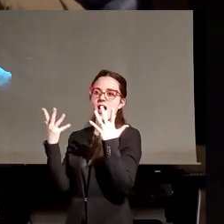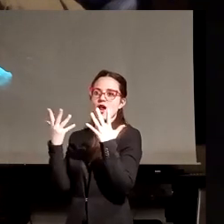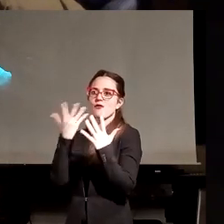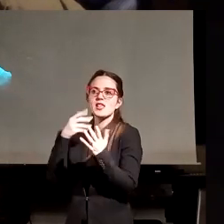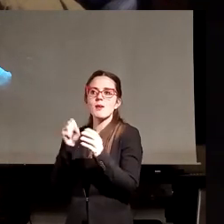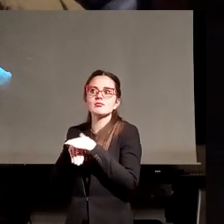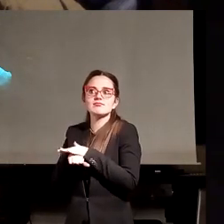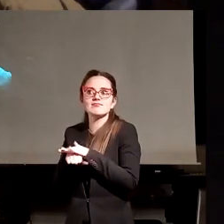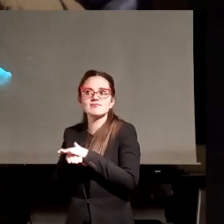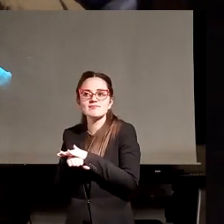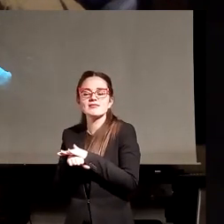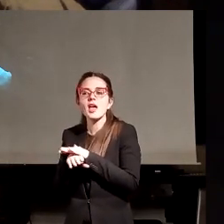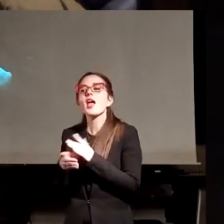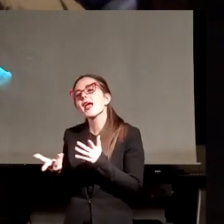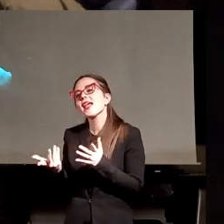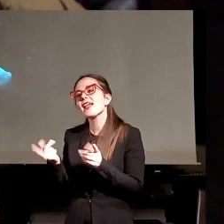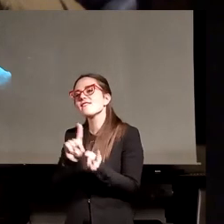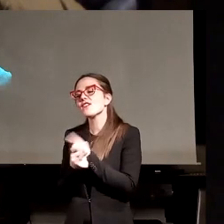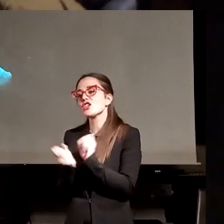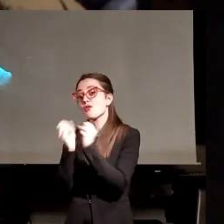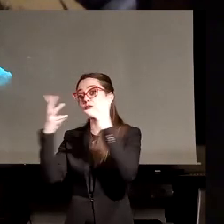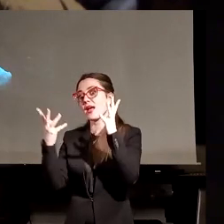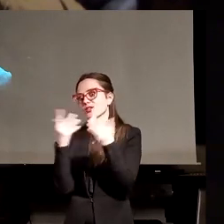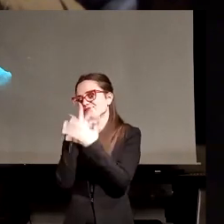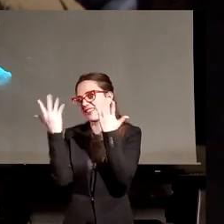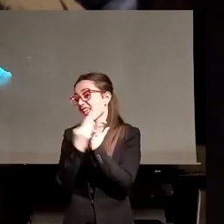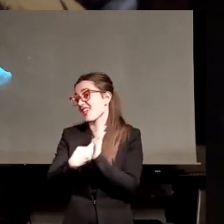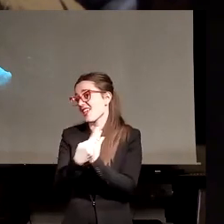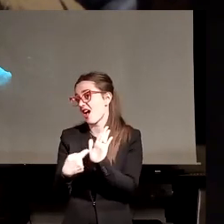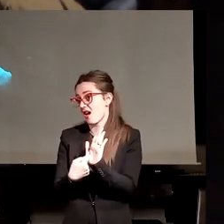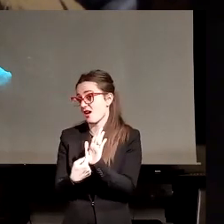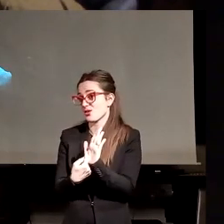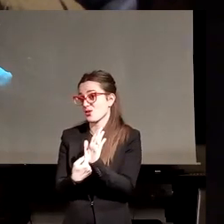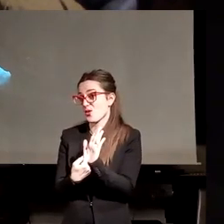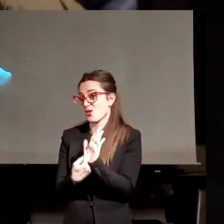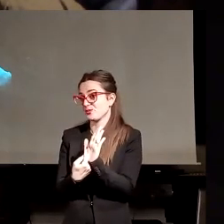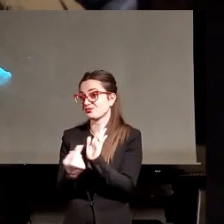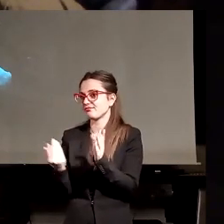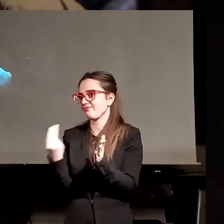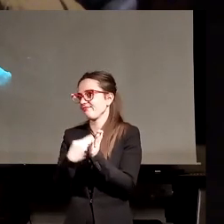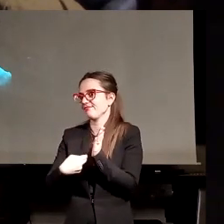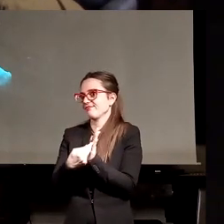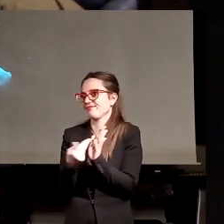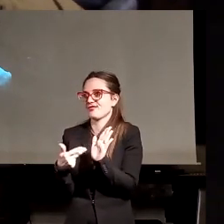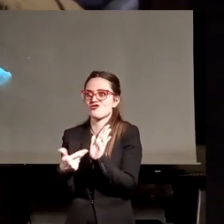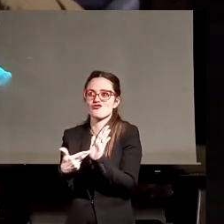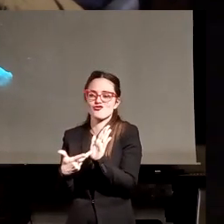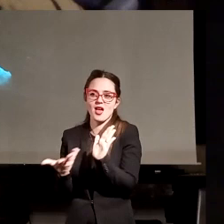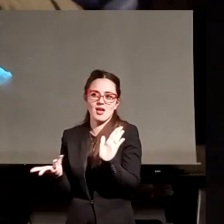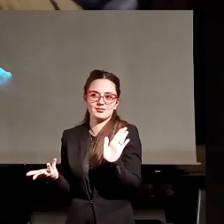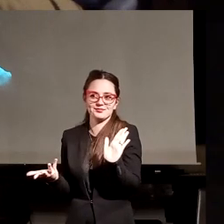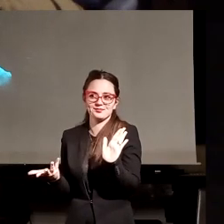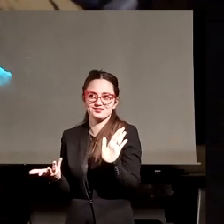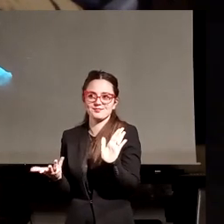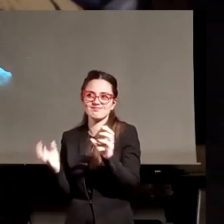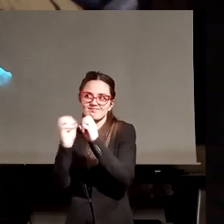ciò che si vede nel fumetto data anche lì lo si vede soltanto in una tavola per così dire che c'è